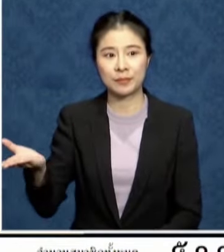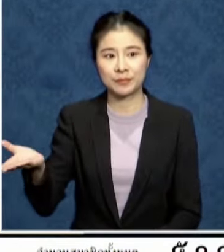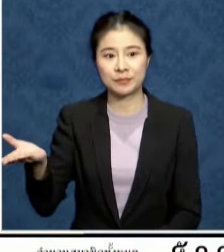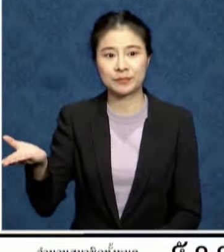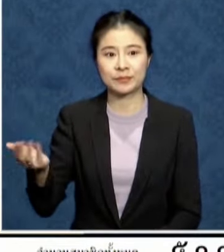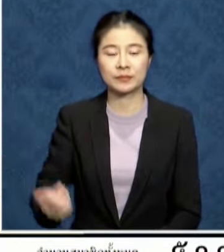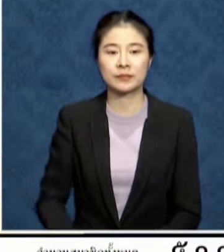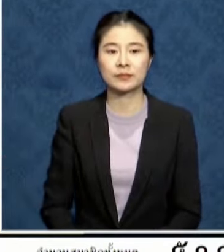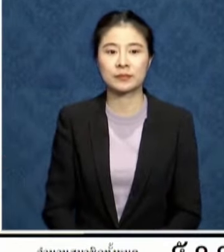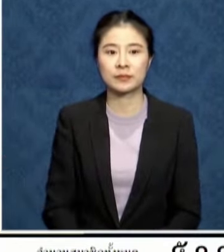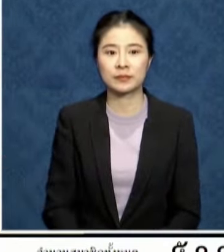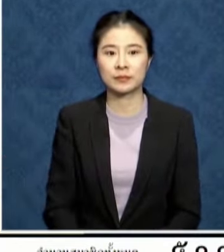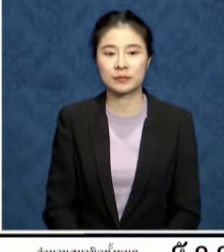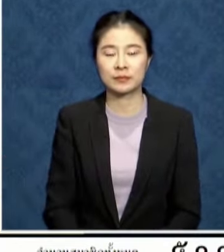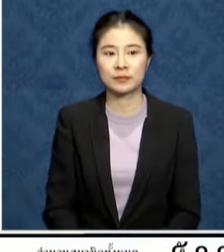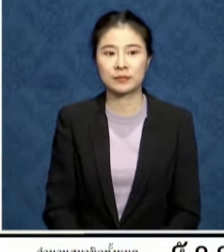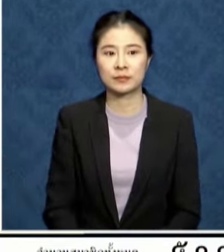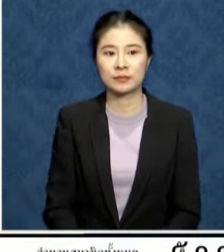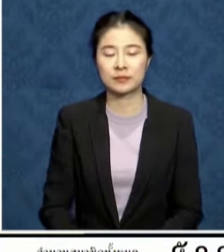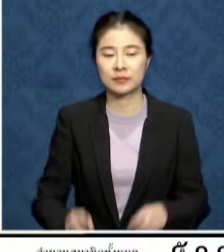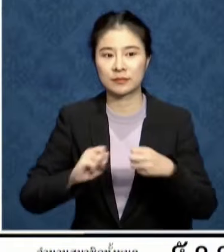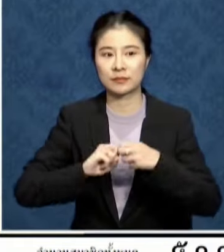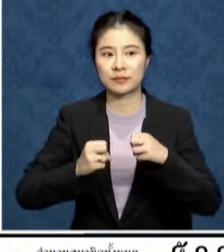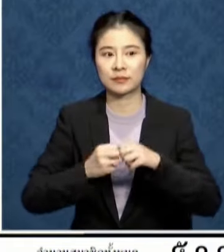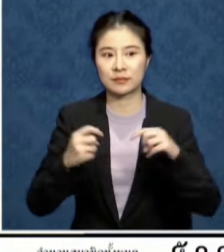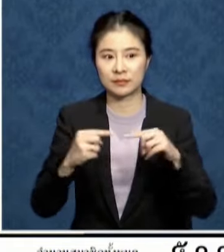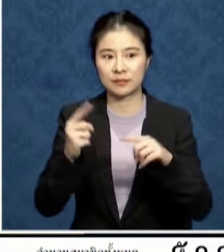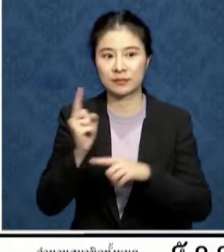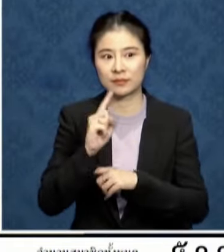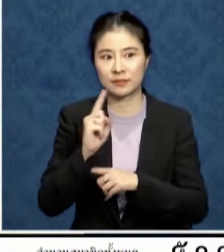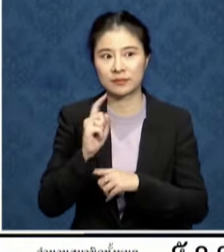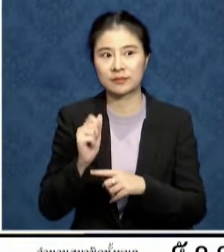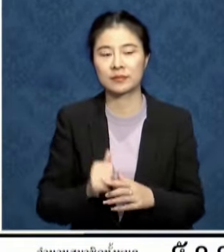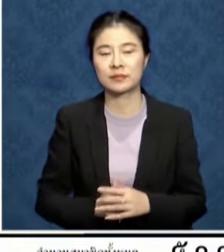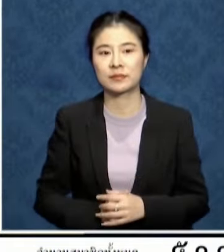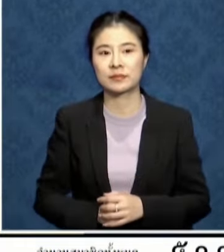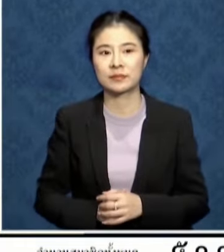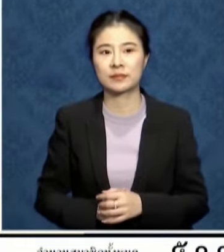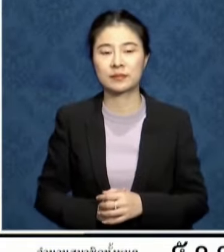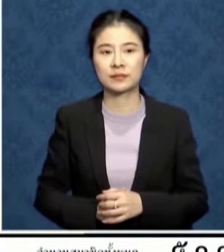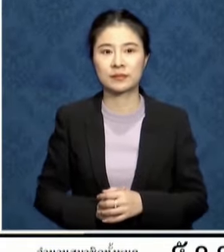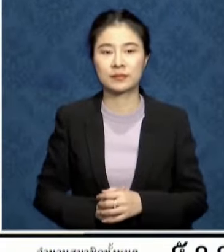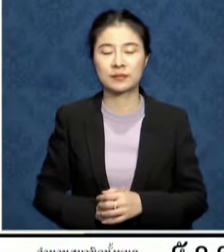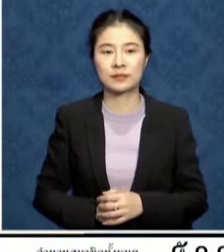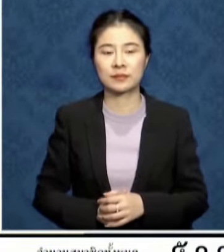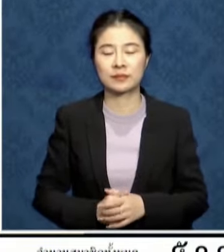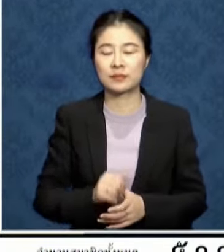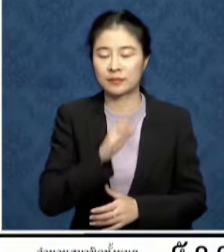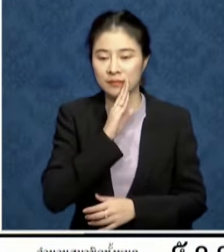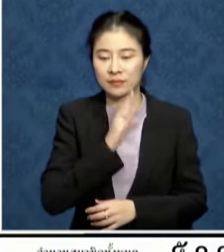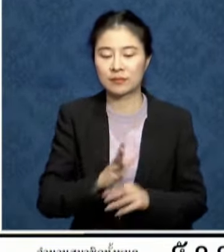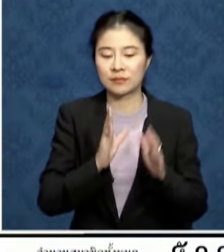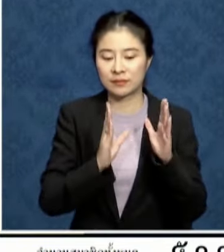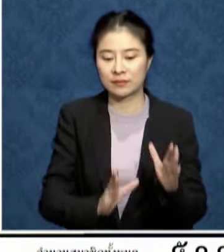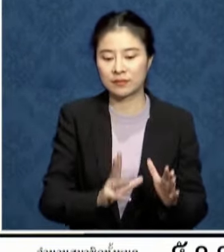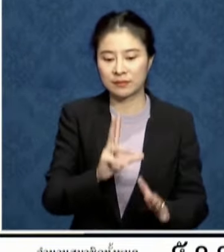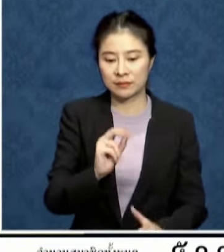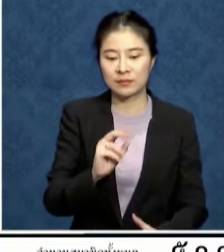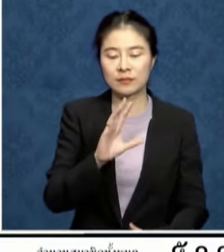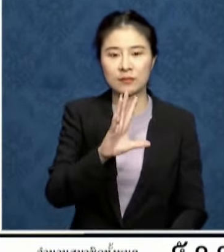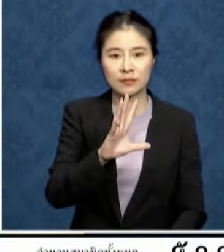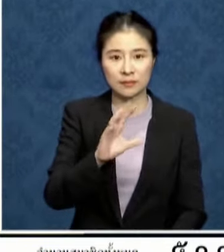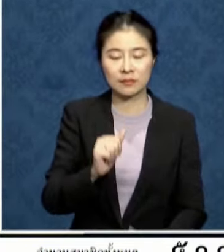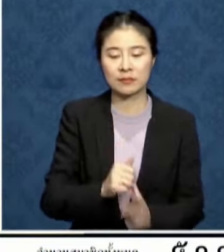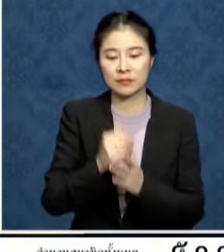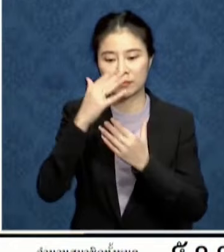ด์นี้ปัญหาจะเกิดขึ้นนะครับก็หาก35คนครับที่ความจริงแล้วสน